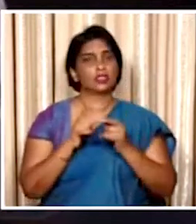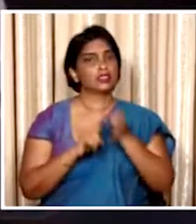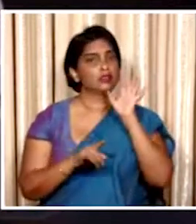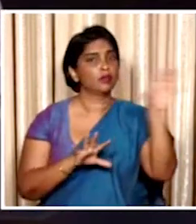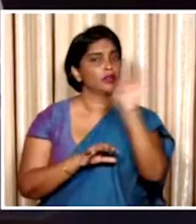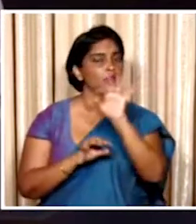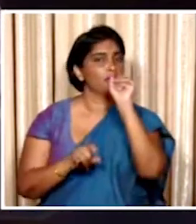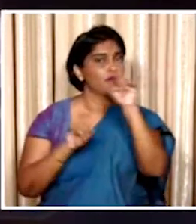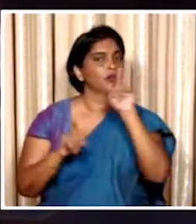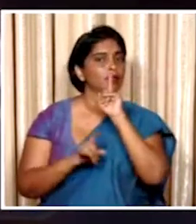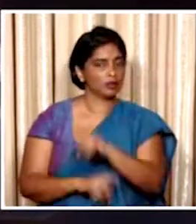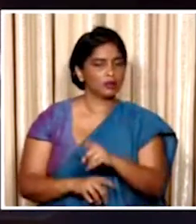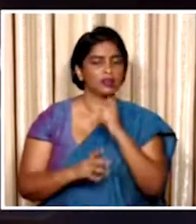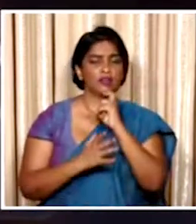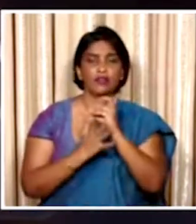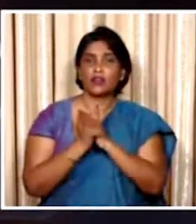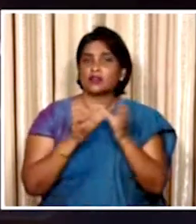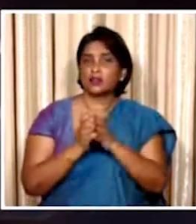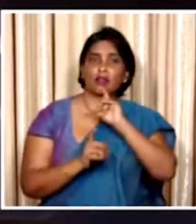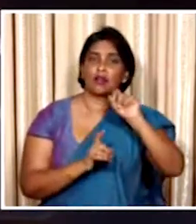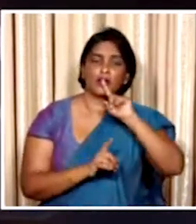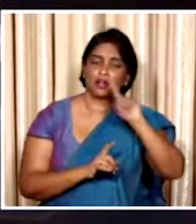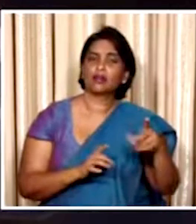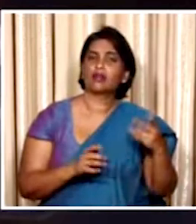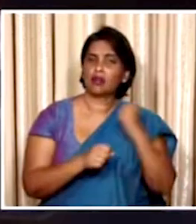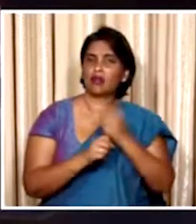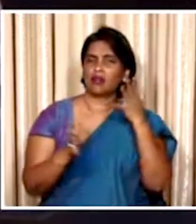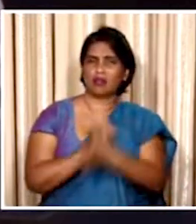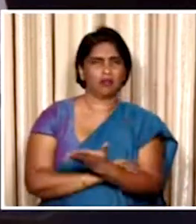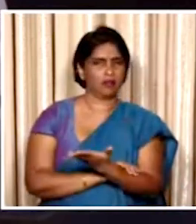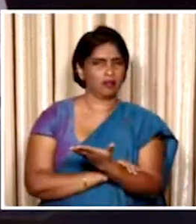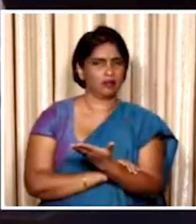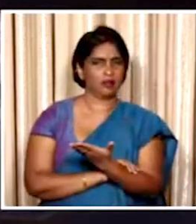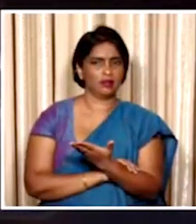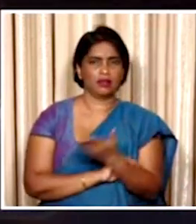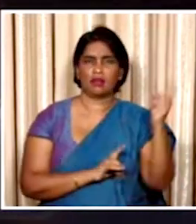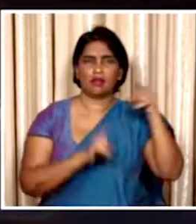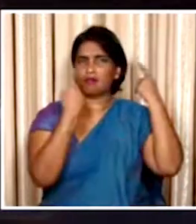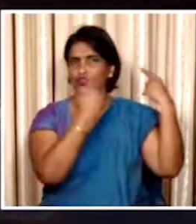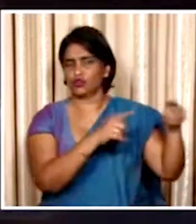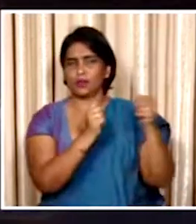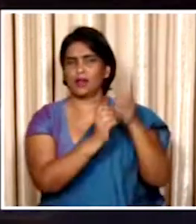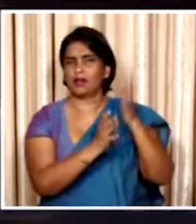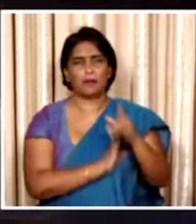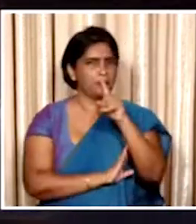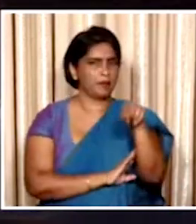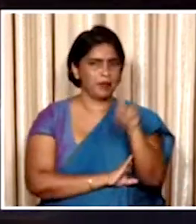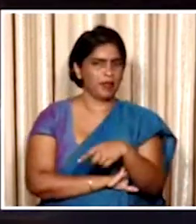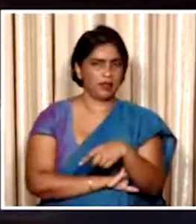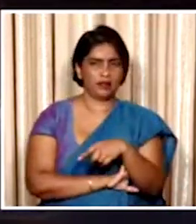පත්වීම අදාළ නම් යවන්න ඕනේ. ව්‍යවස්ථා සභාව නම් කරලා යවන්න ඕනේ. ඒක ආණ්ඩුවේ නොහැකියාවයි. ඒක මේ කාගේවත් පිටේ වැරද්ද පටවන එක සම්පූර්ණ